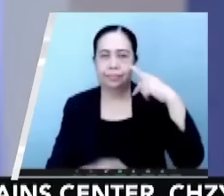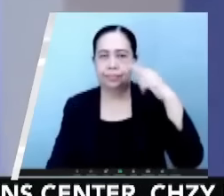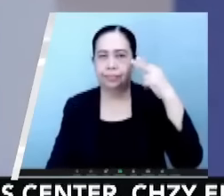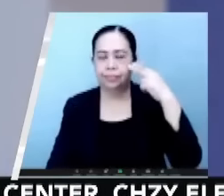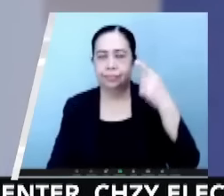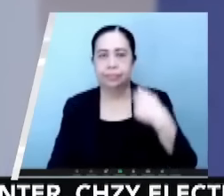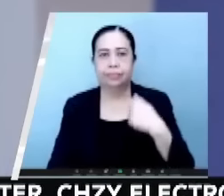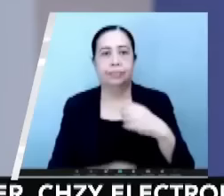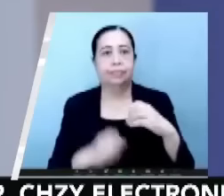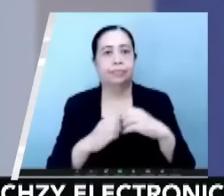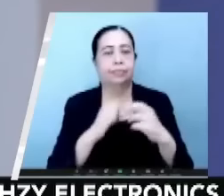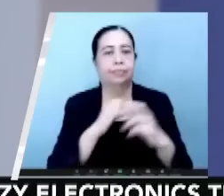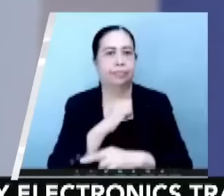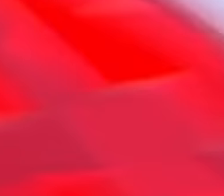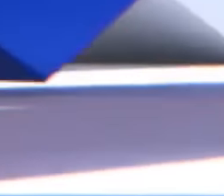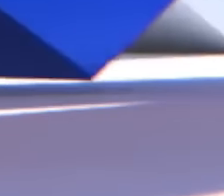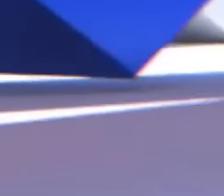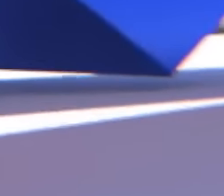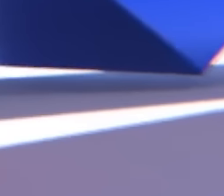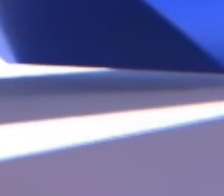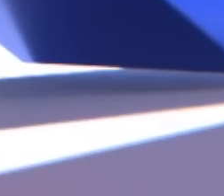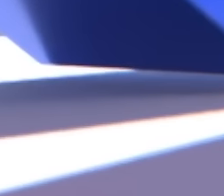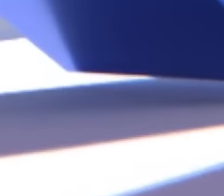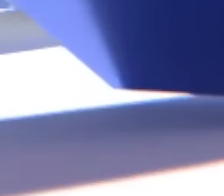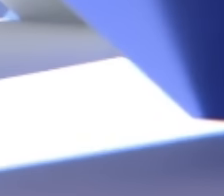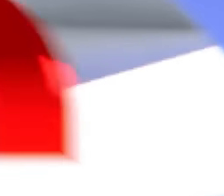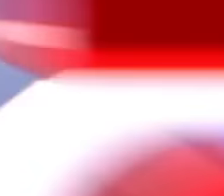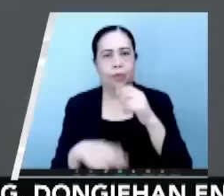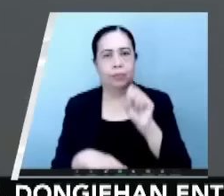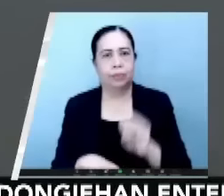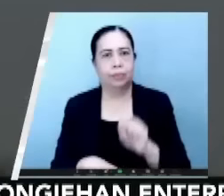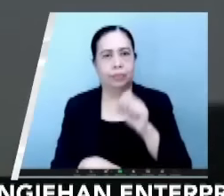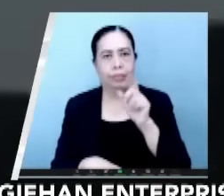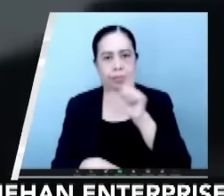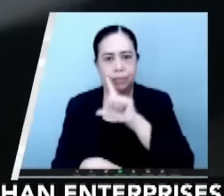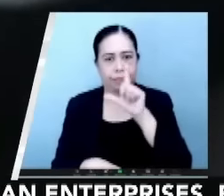Regional TV Balitang Southern Tagalog.